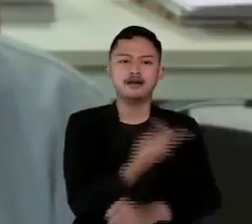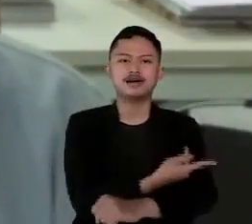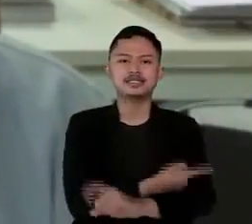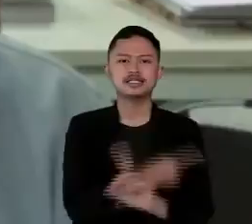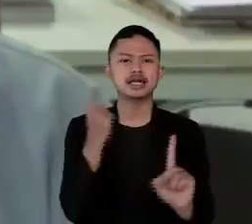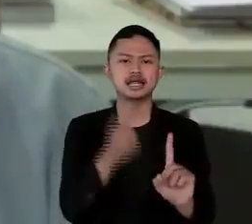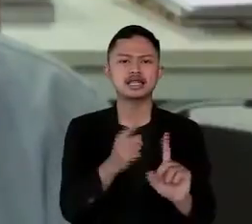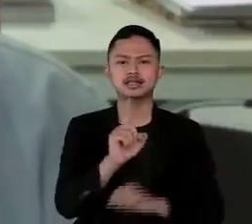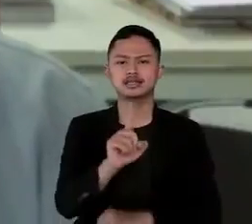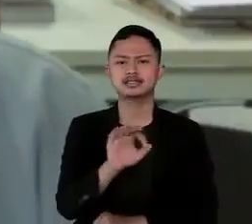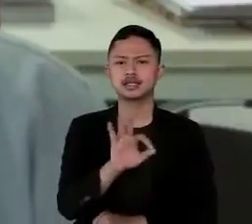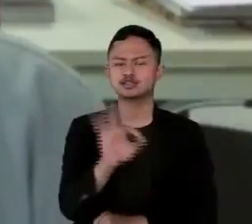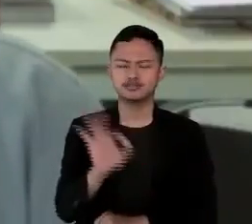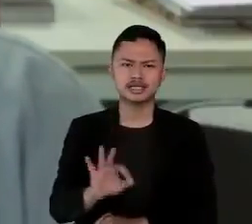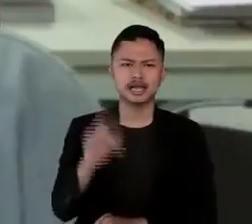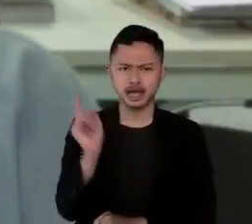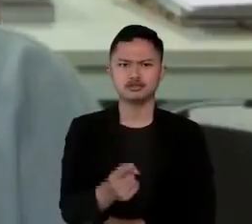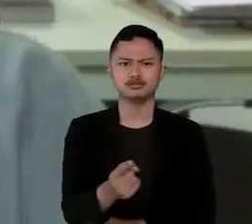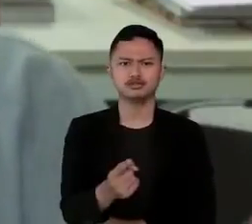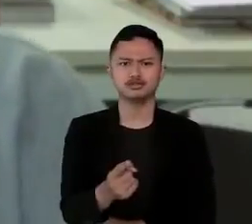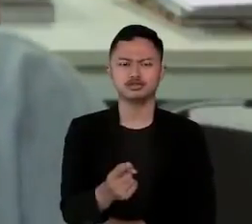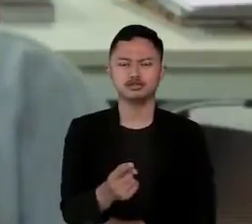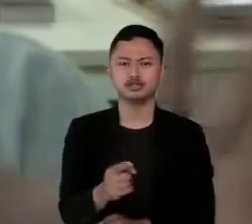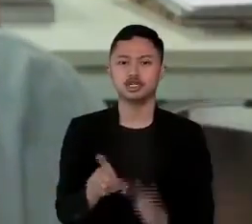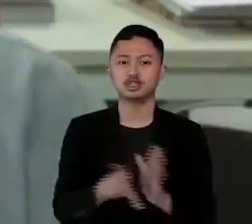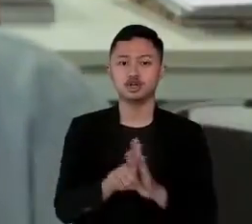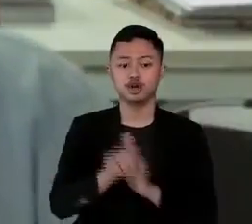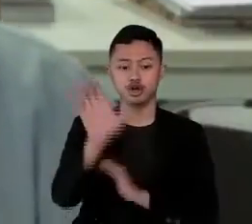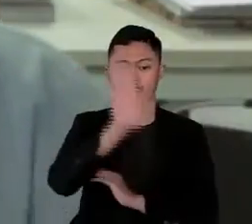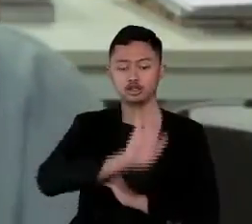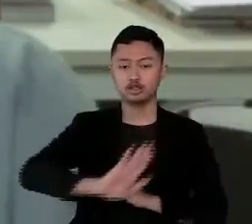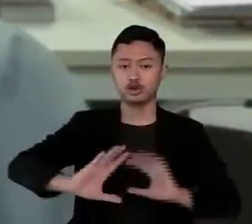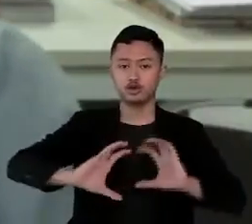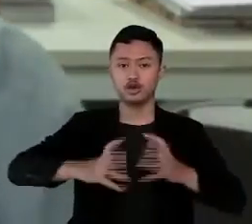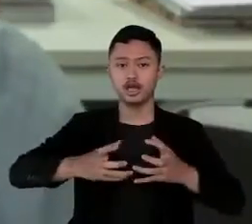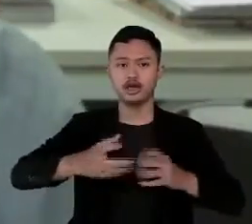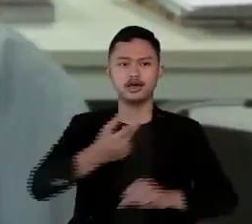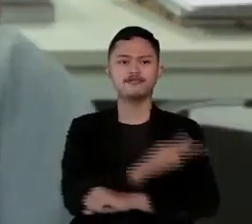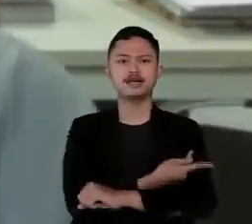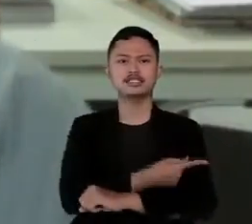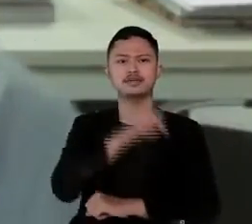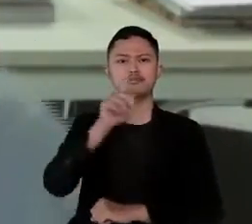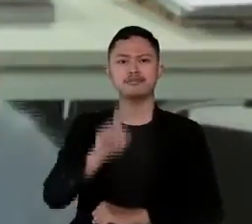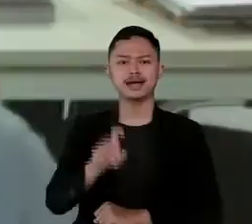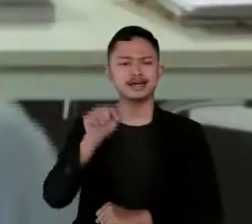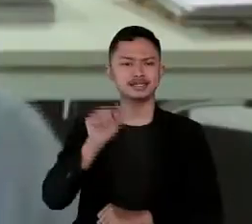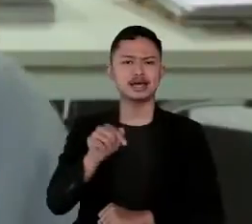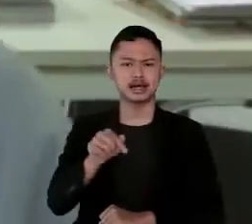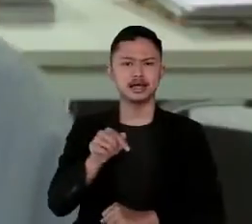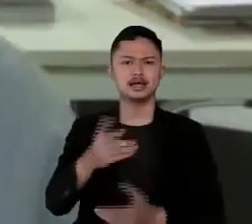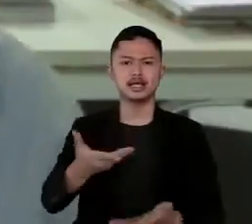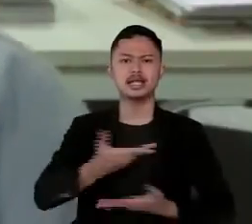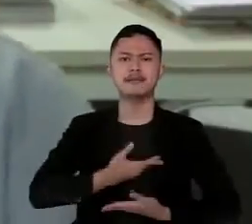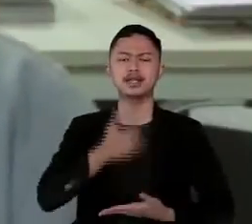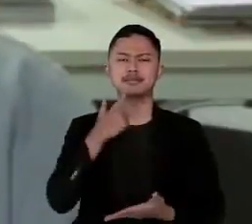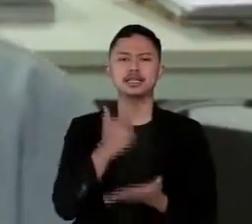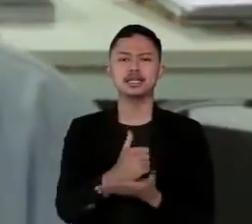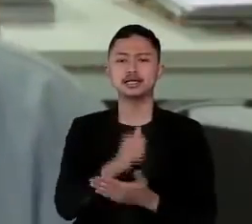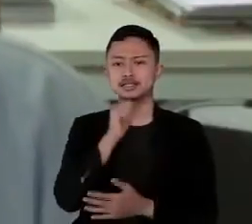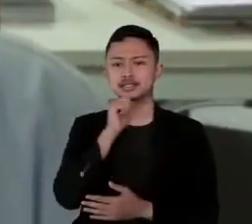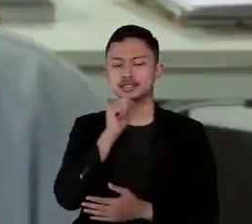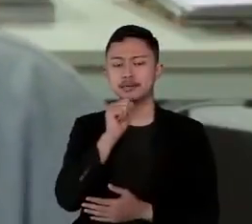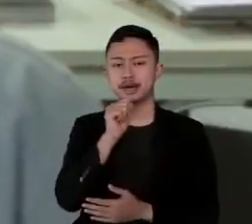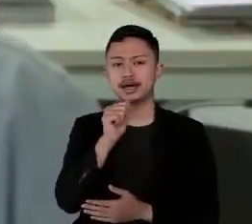100% selagi Olla dunia semua vaksin yang dipakai saat ini ia sudah mendapatkan rejeki us